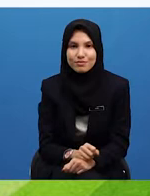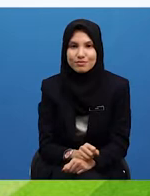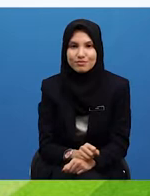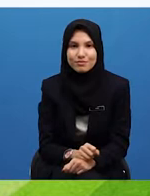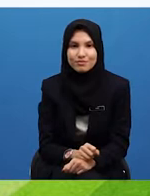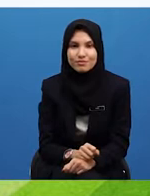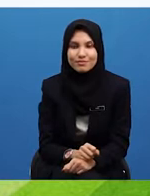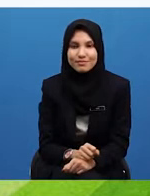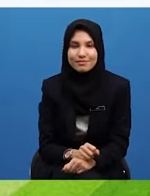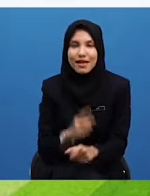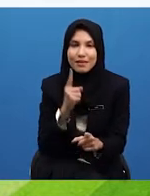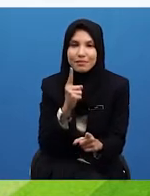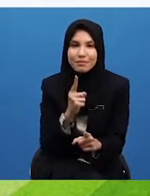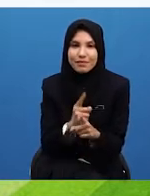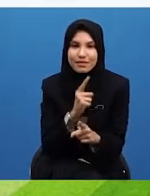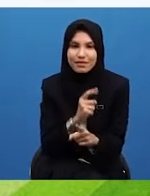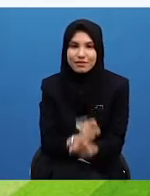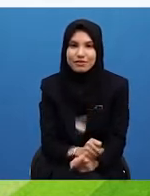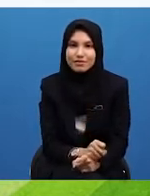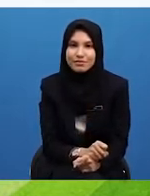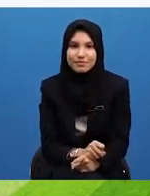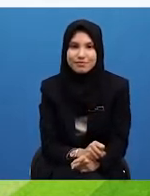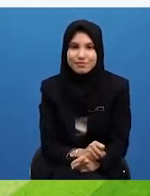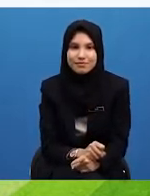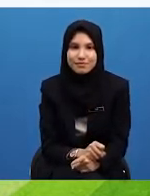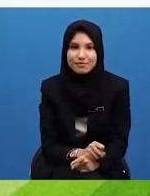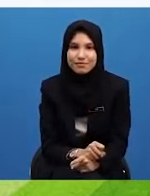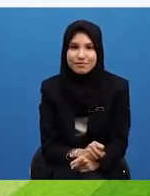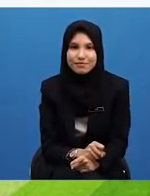yee daripada get the